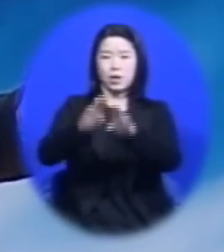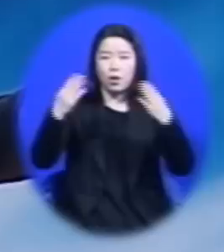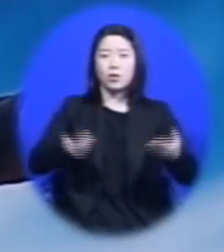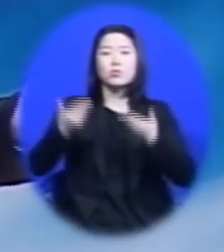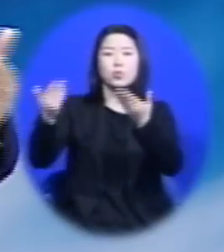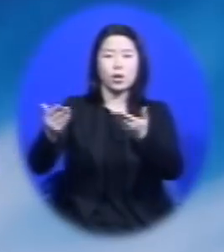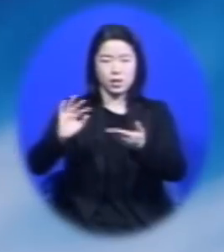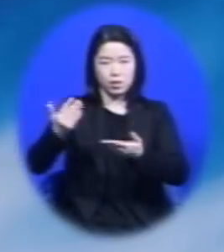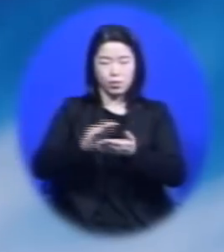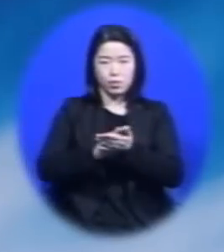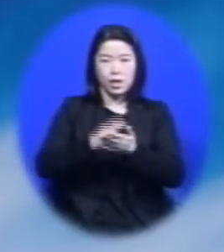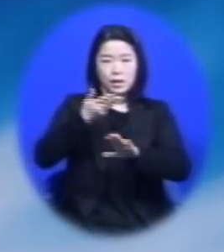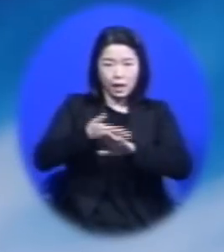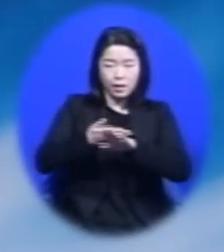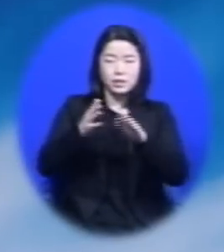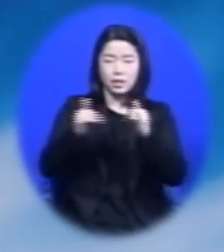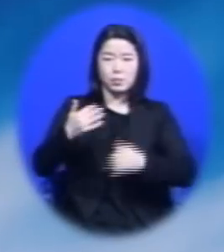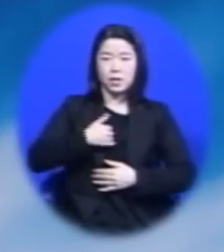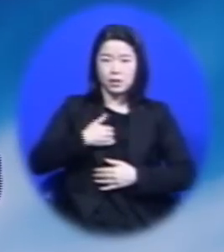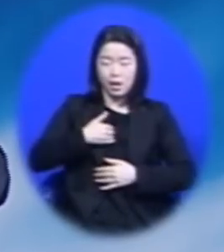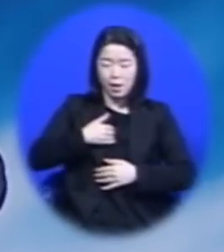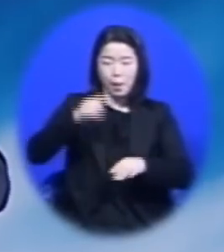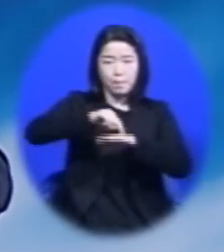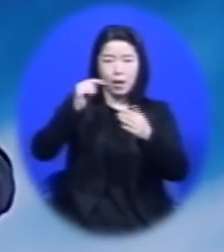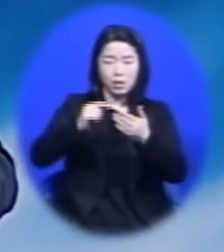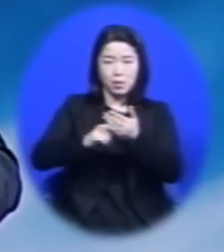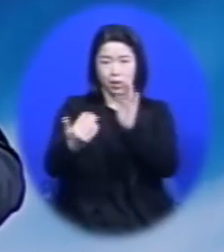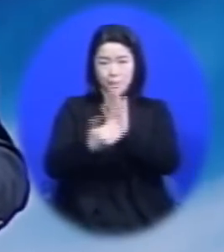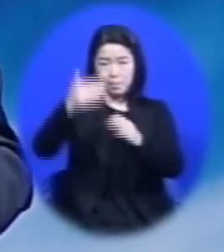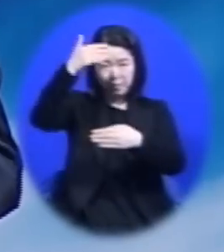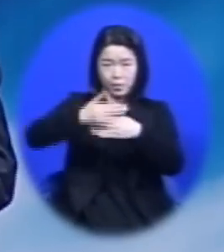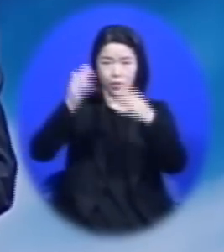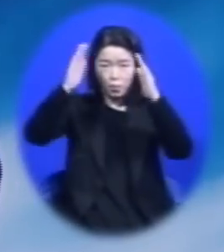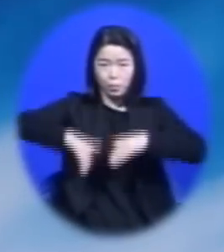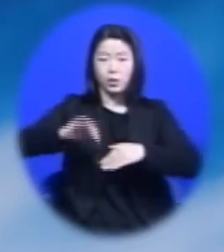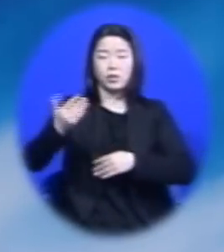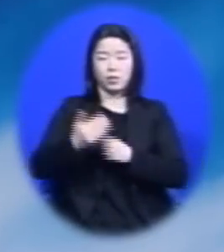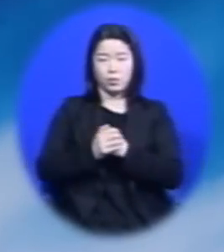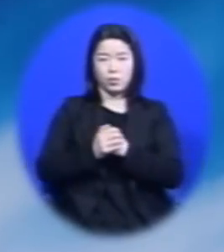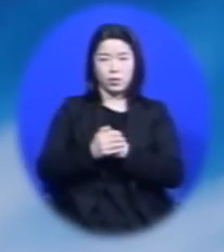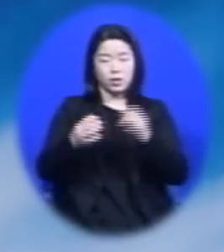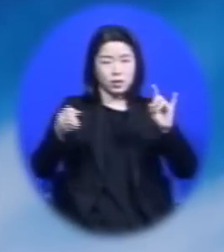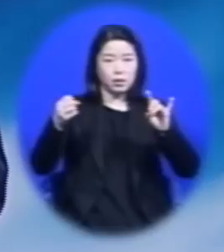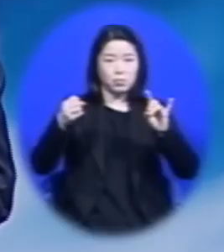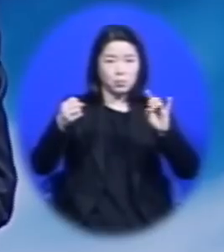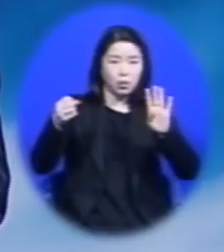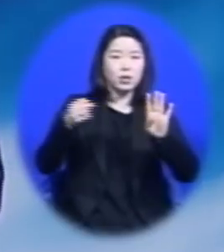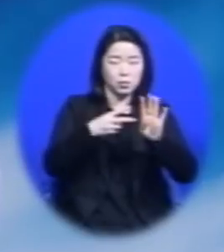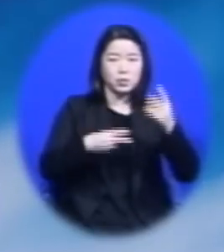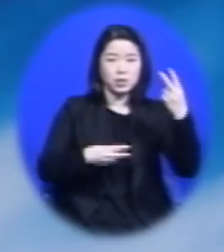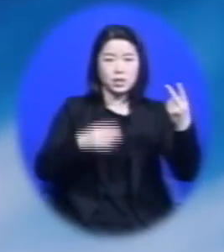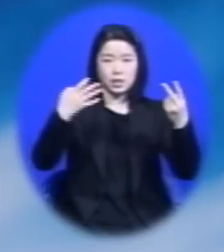됩니다 다 람 내 마음의 장벽이 허물어져 돼요 에베소서 2장 14절에